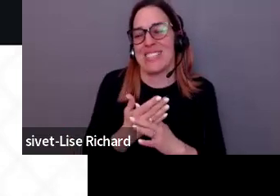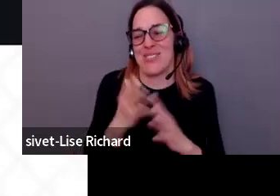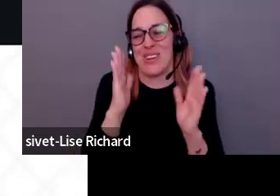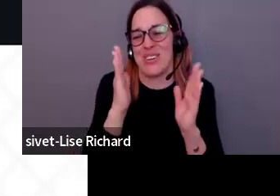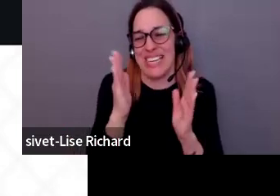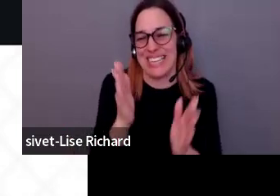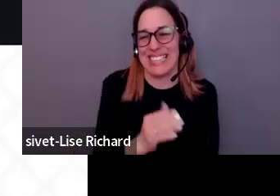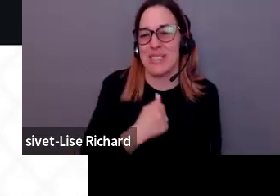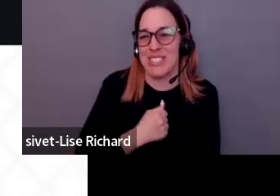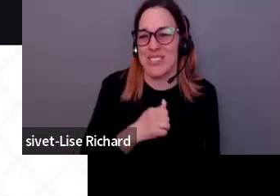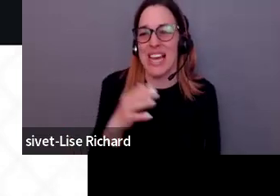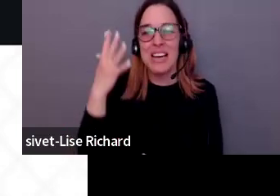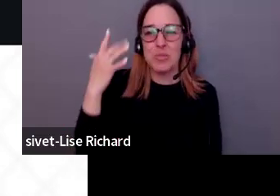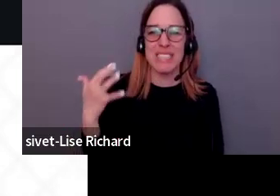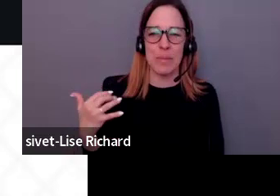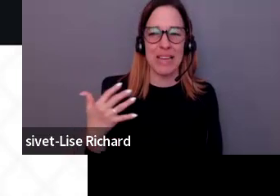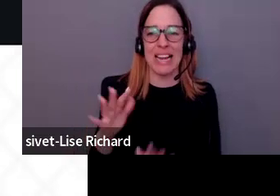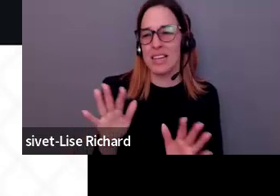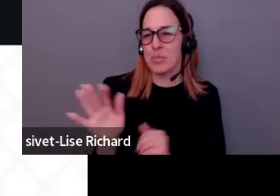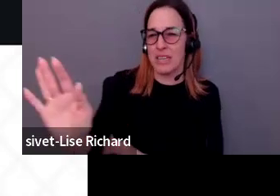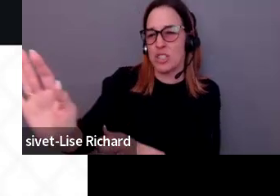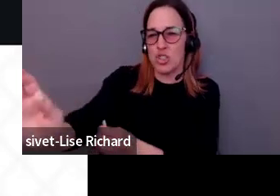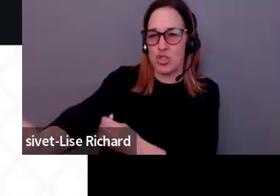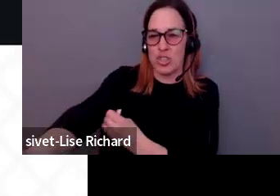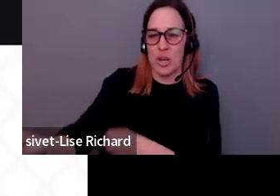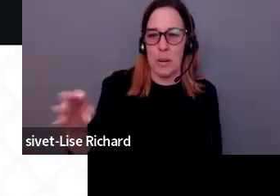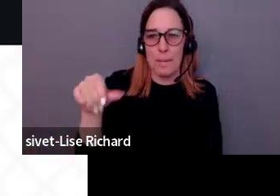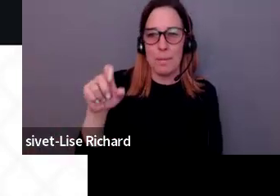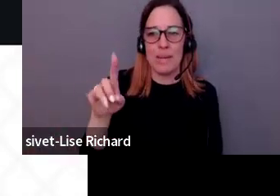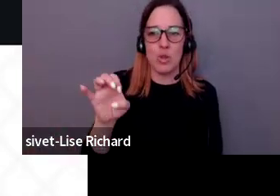me dérange. Je suis pas concentrée, je il n'y a m'excuse. pas Je pense que c'était de... Madeleine, mais